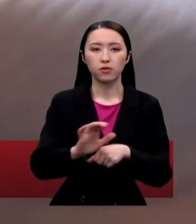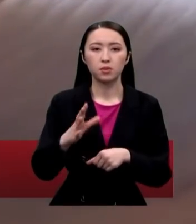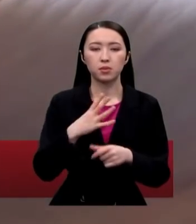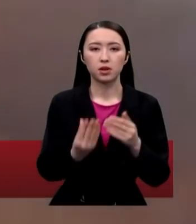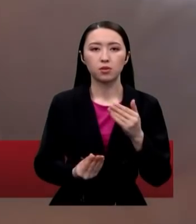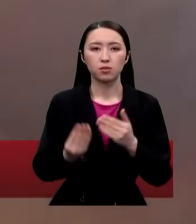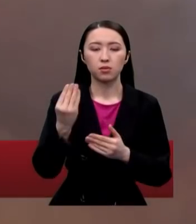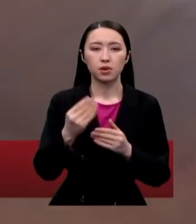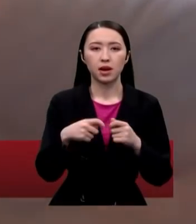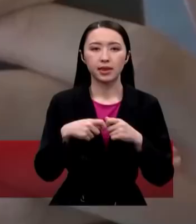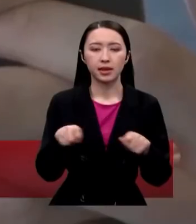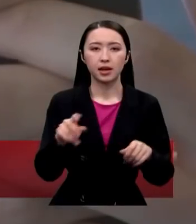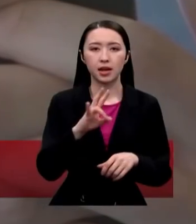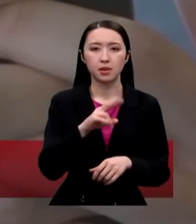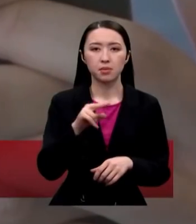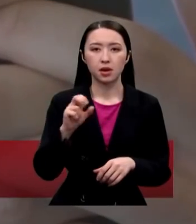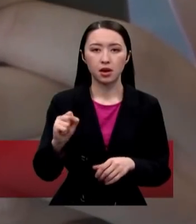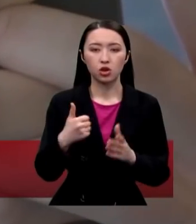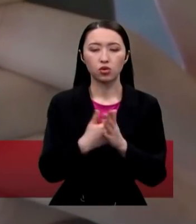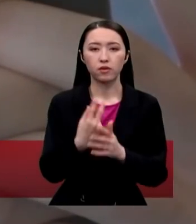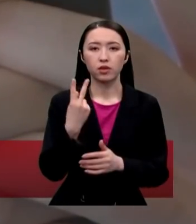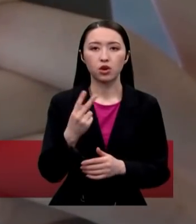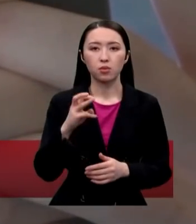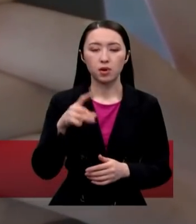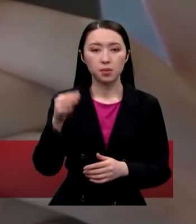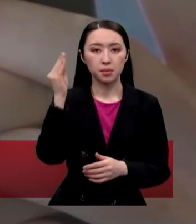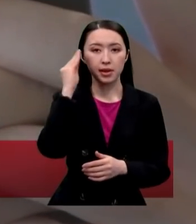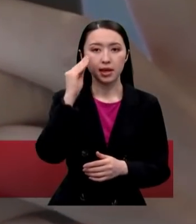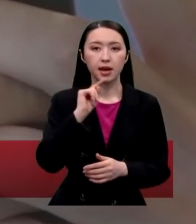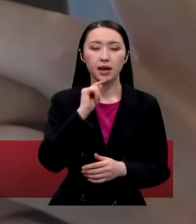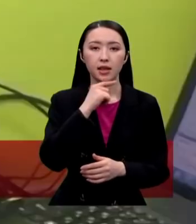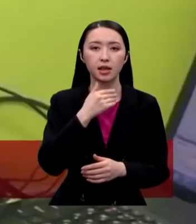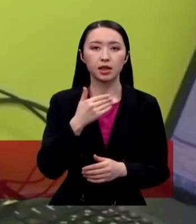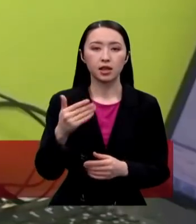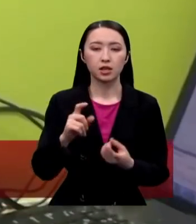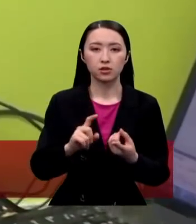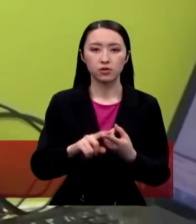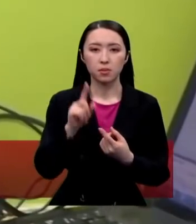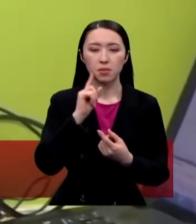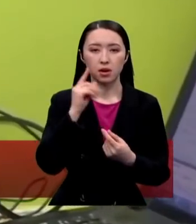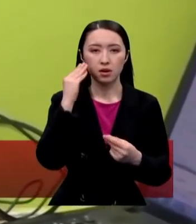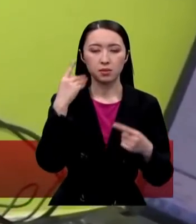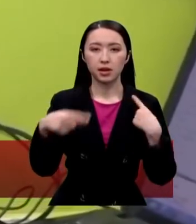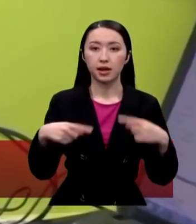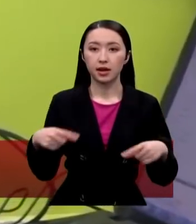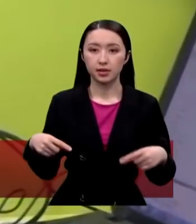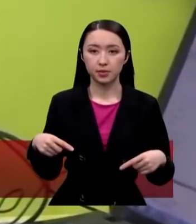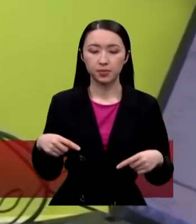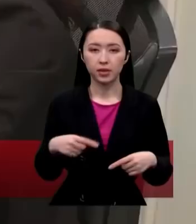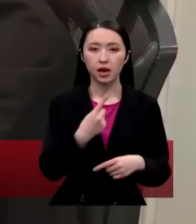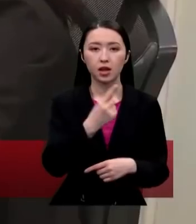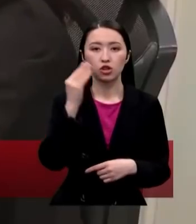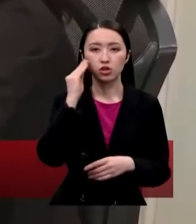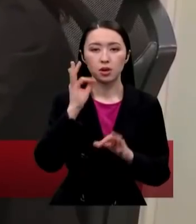сайте «Открытые НПА» до 2 марта. Мнения же экономистов на этот счет пока расходятся. Одни считают